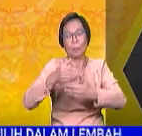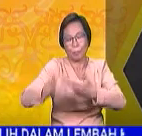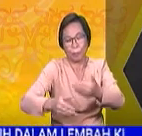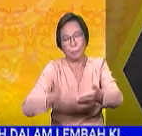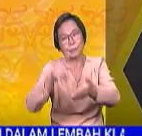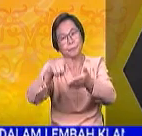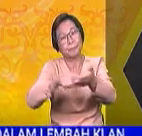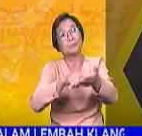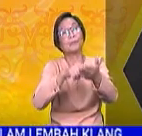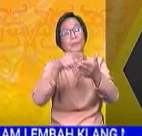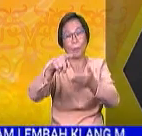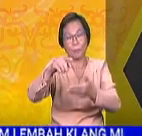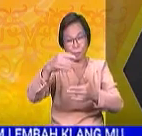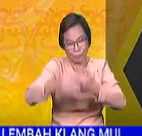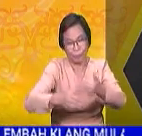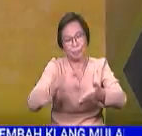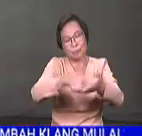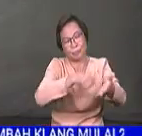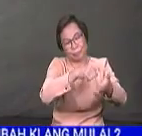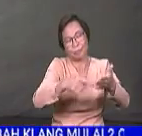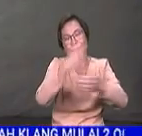tahun depan